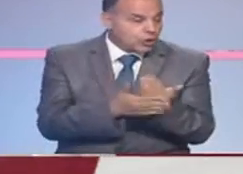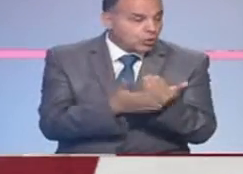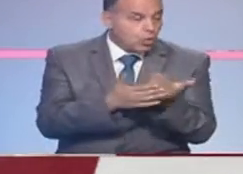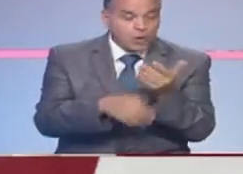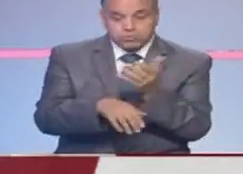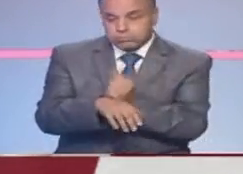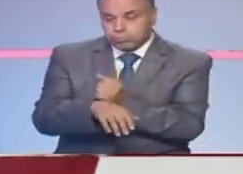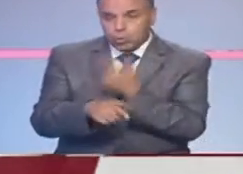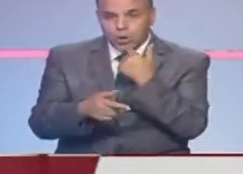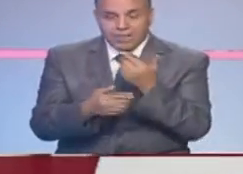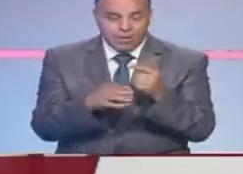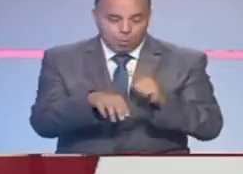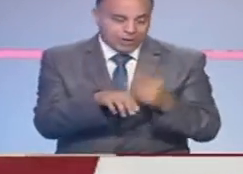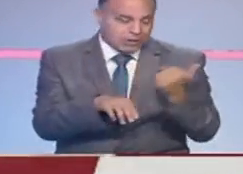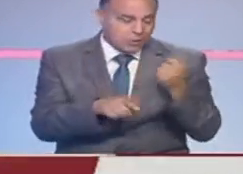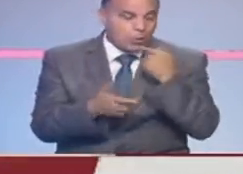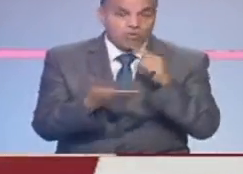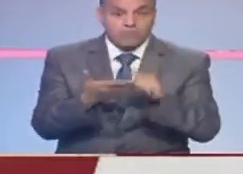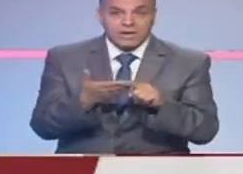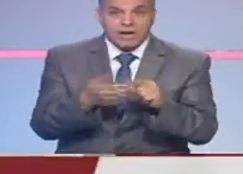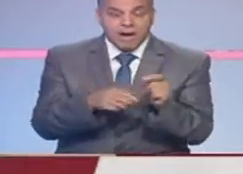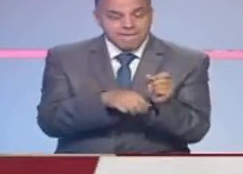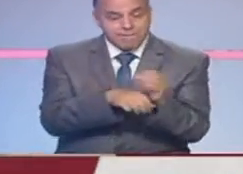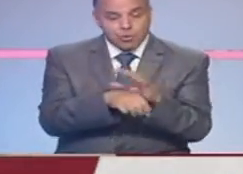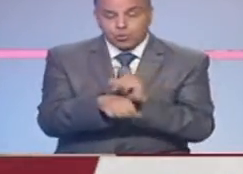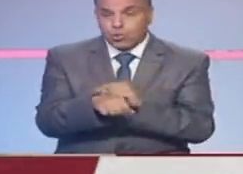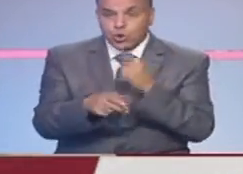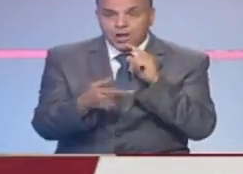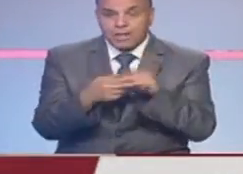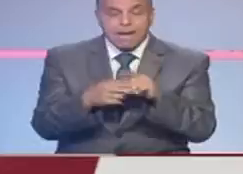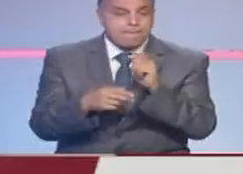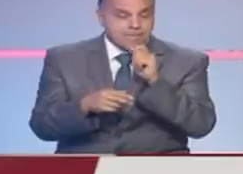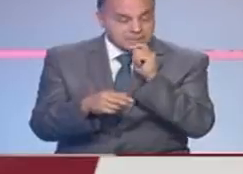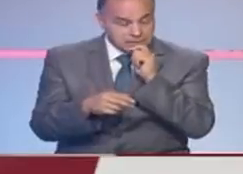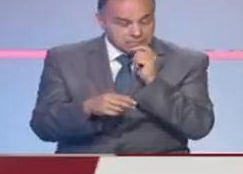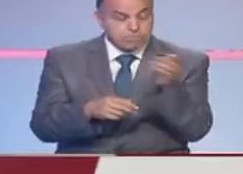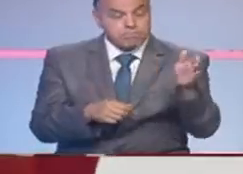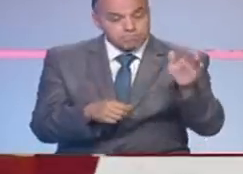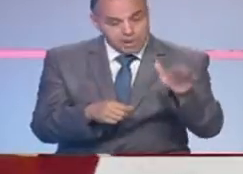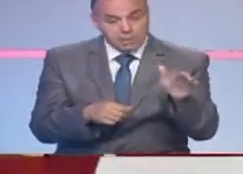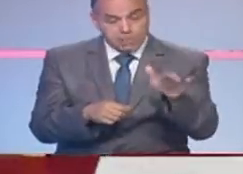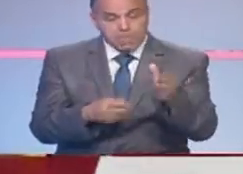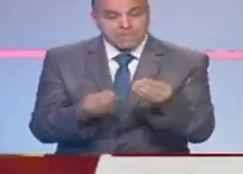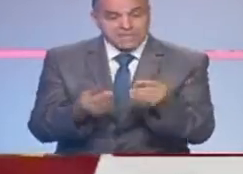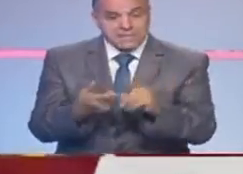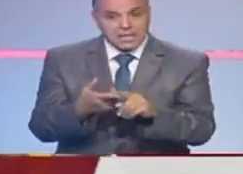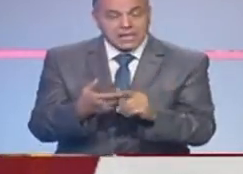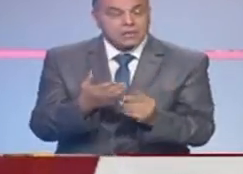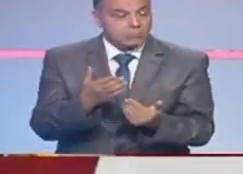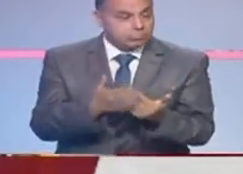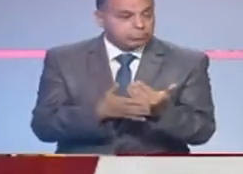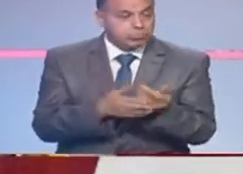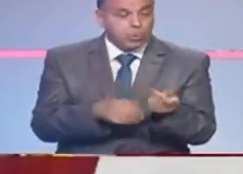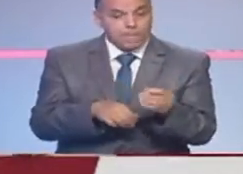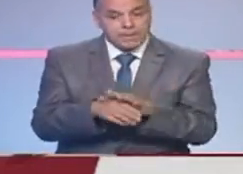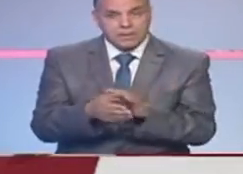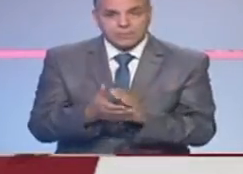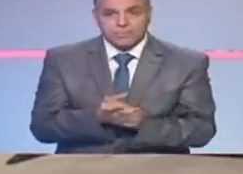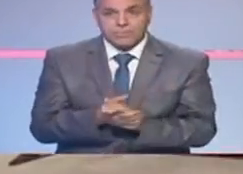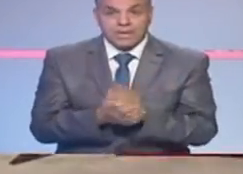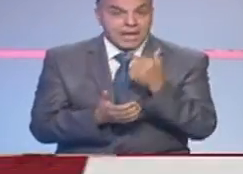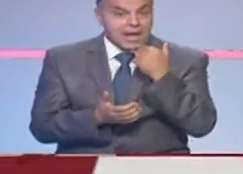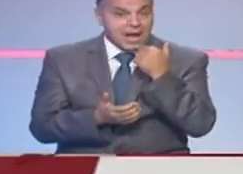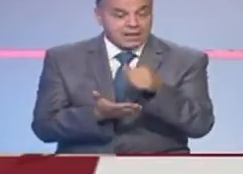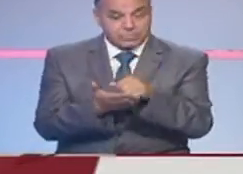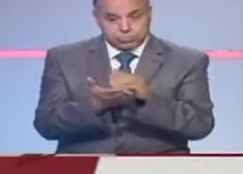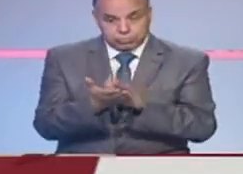الملقحين في الاونه الاخيره فان بيرو سكرنا مازال يحصد مزيدا من الارواح وفق تطورات الوضع الوبائي حيث